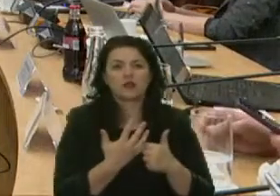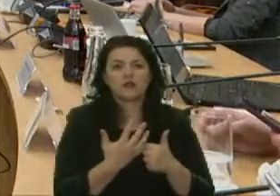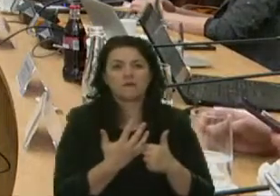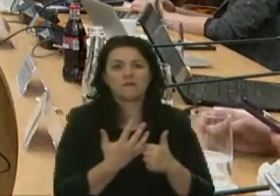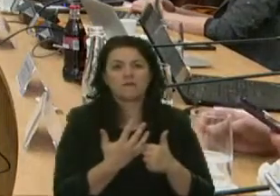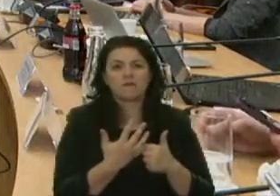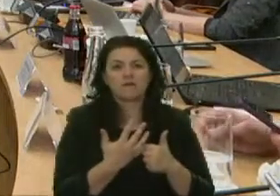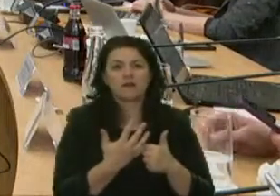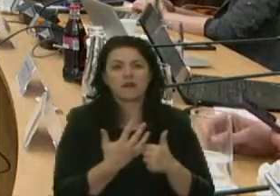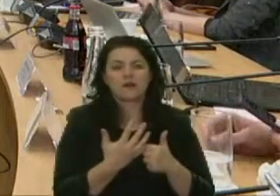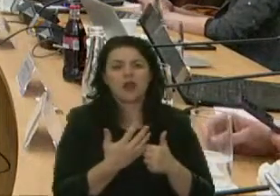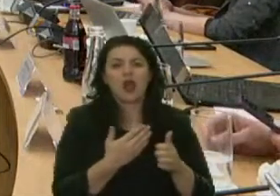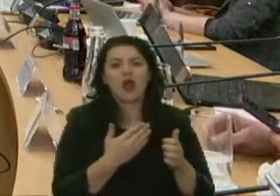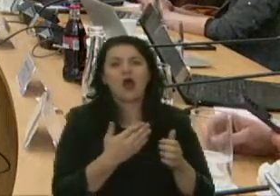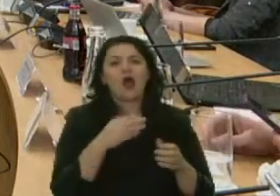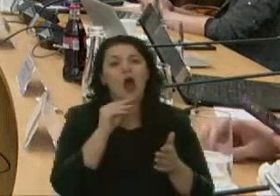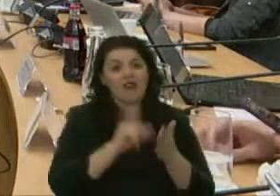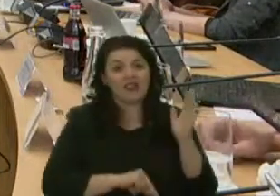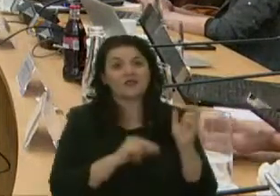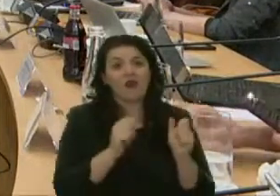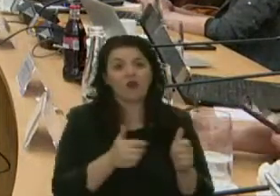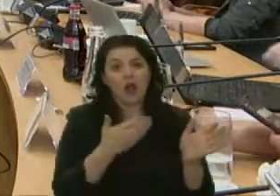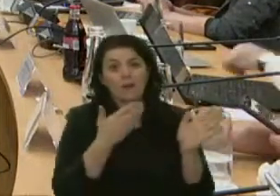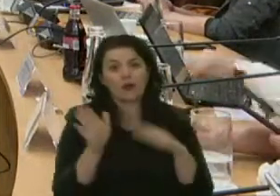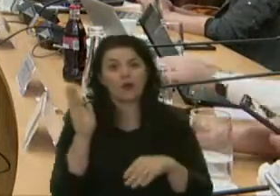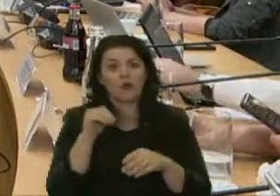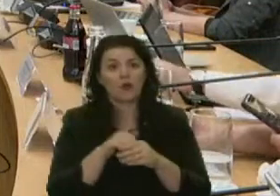aviz favorabil supun la vot proiectul